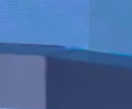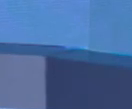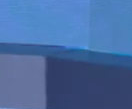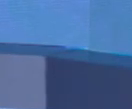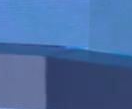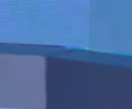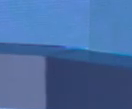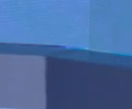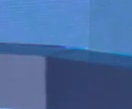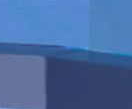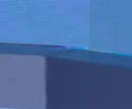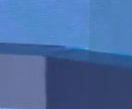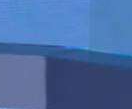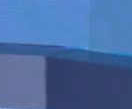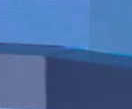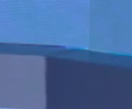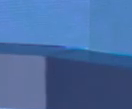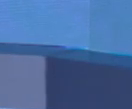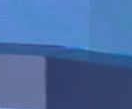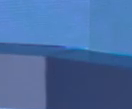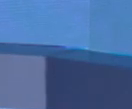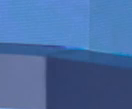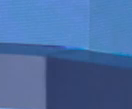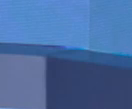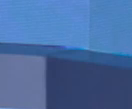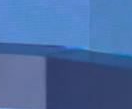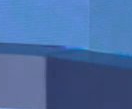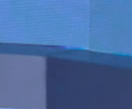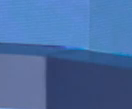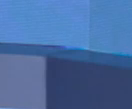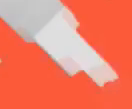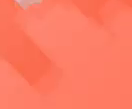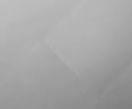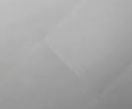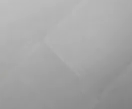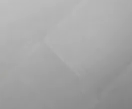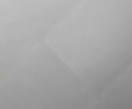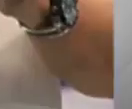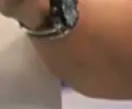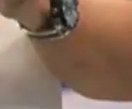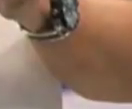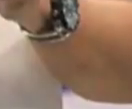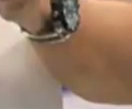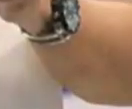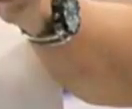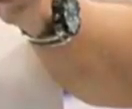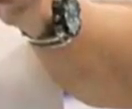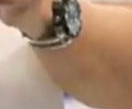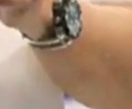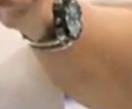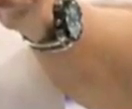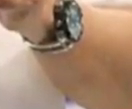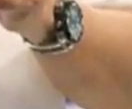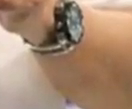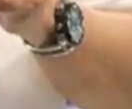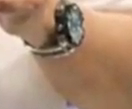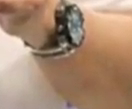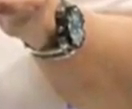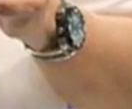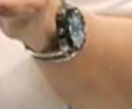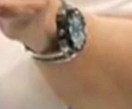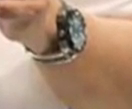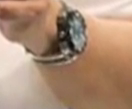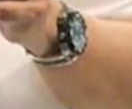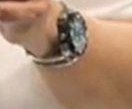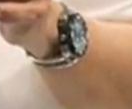Luchi Cruz-Valdes at ang aplikante sa gabing ito ay si... Rafael Alunan III. Nagtapos ng